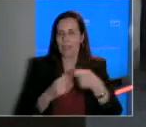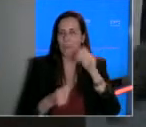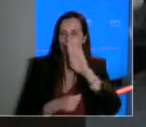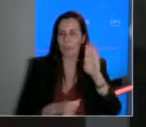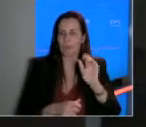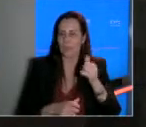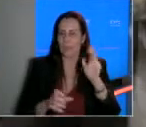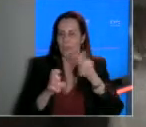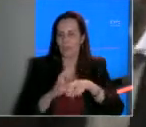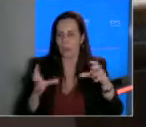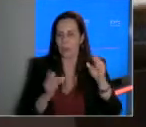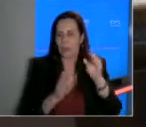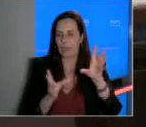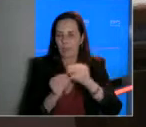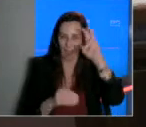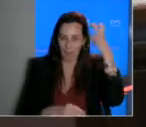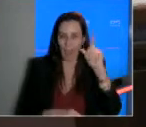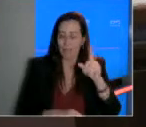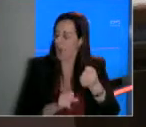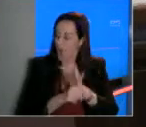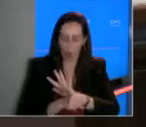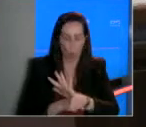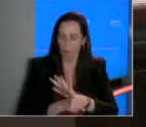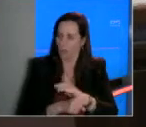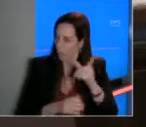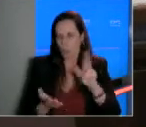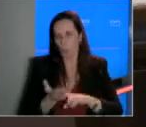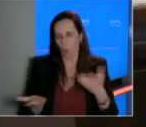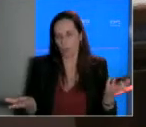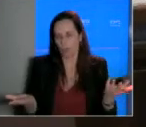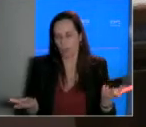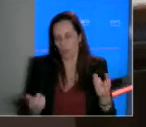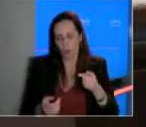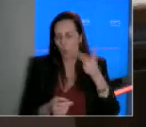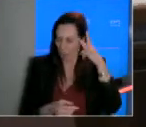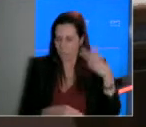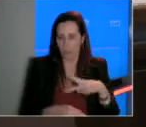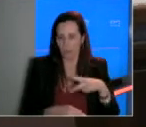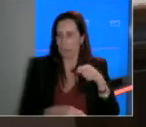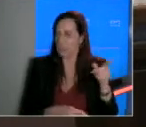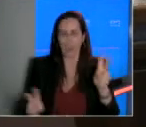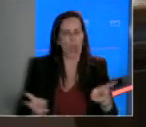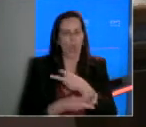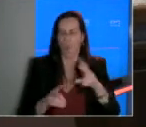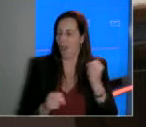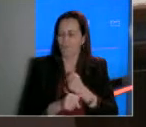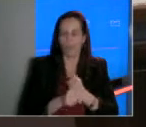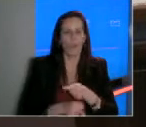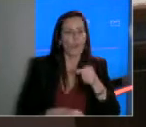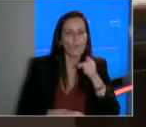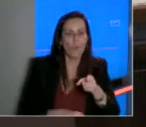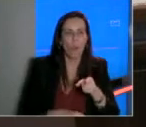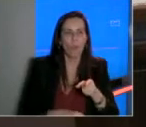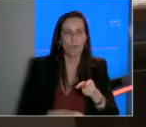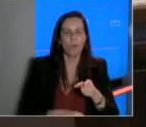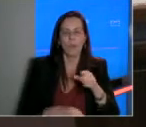נתניהו ולהיכנס עם הרשימה המשותפת, אבל הקורונה, ואני חושב די בצדק, גרמה לו להבין שזה לא יכול ללכת, והוא הולך